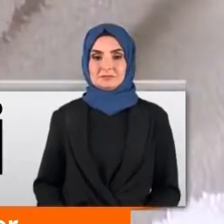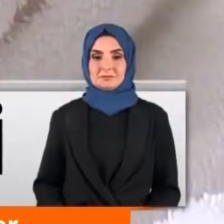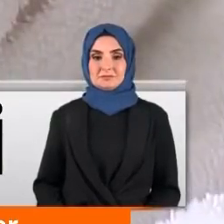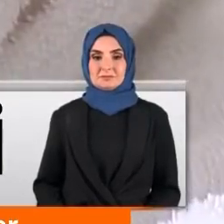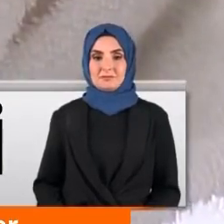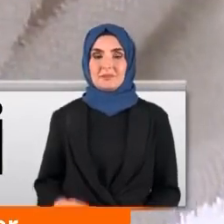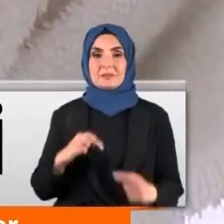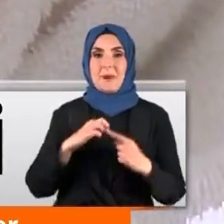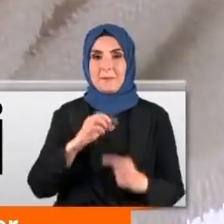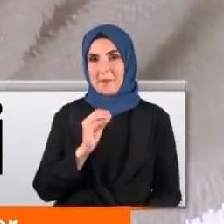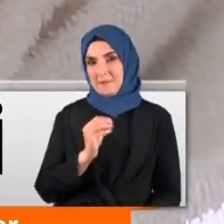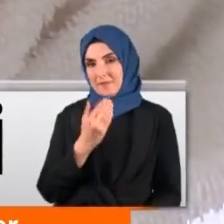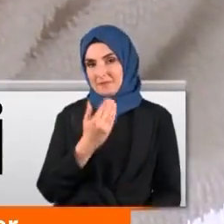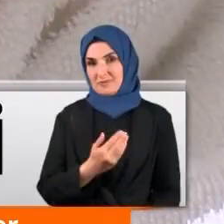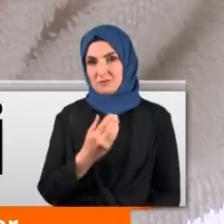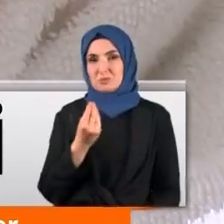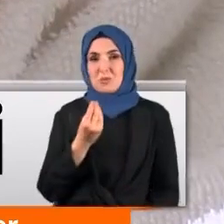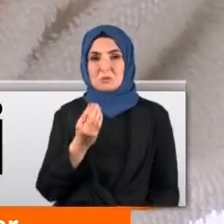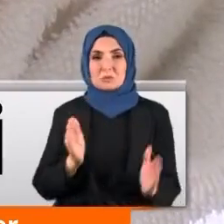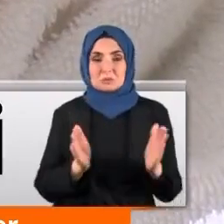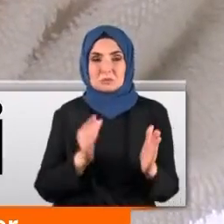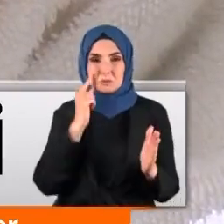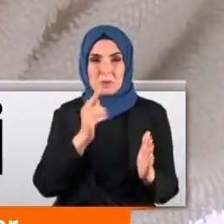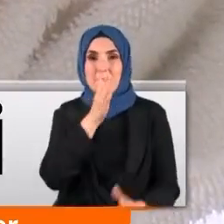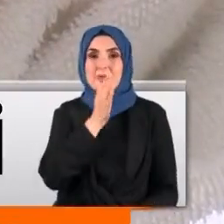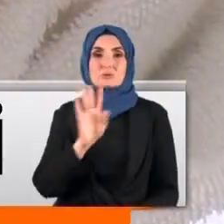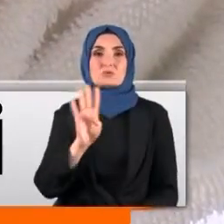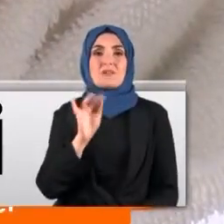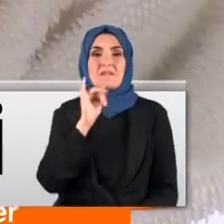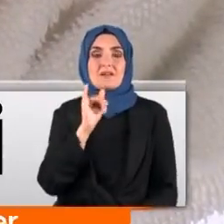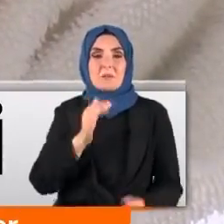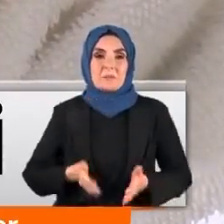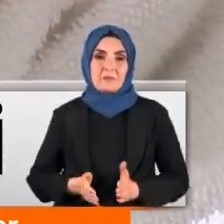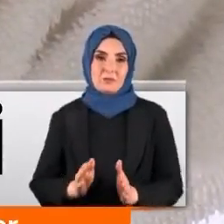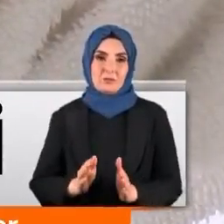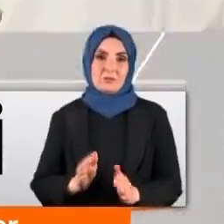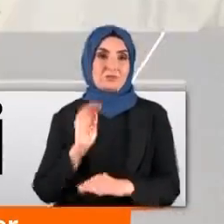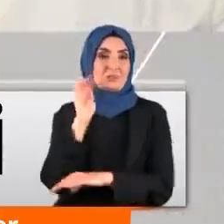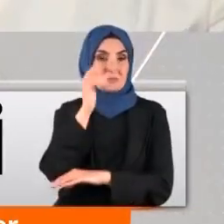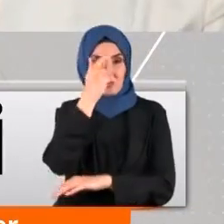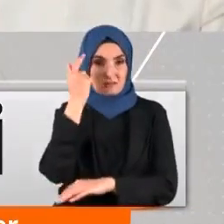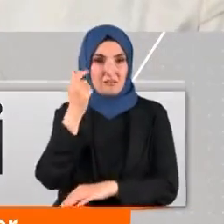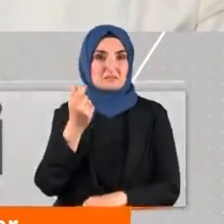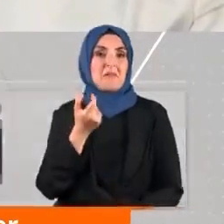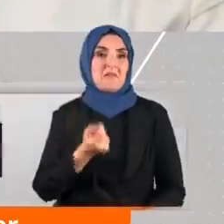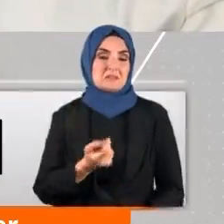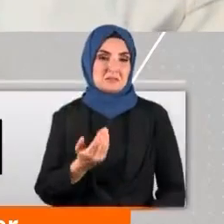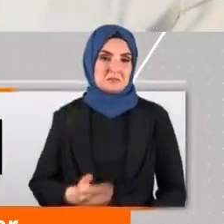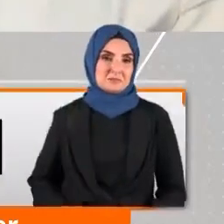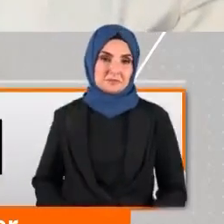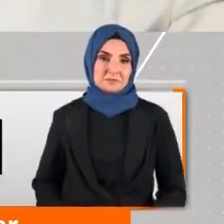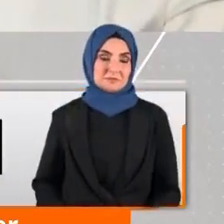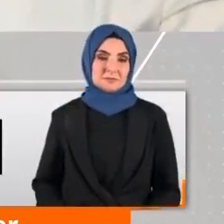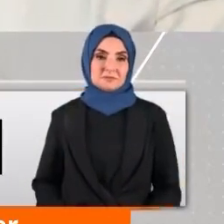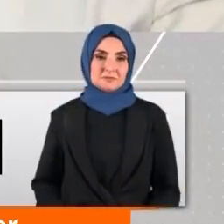alındı. Rabia bebek öyle küçüktü ki 540 gram olarak dünyaya geldi. Yaşama şansı düşüktü. Doğum sonrası yoğun bakım